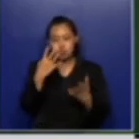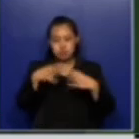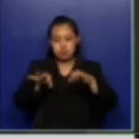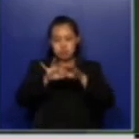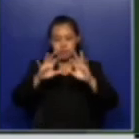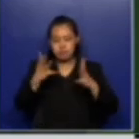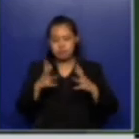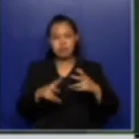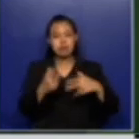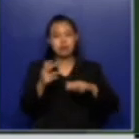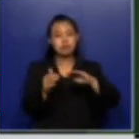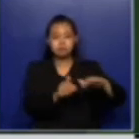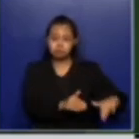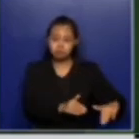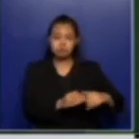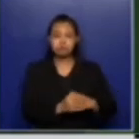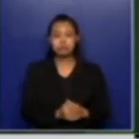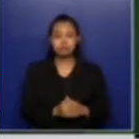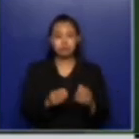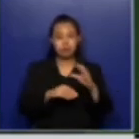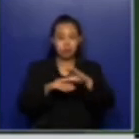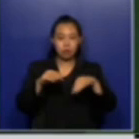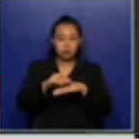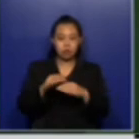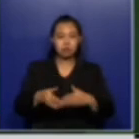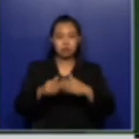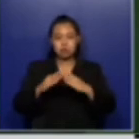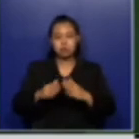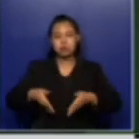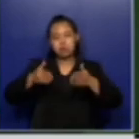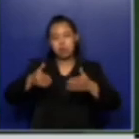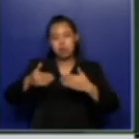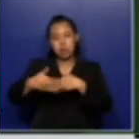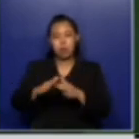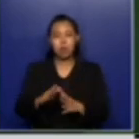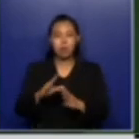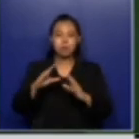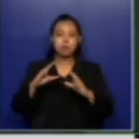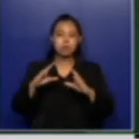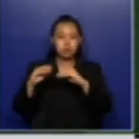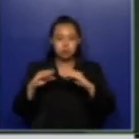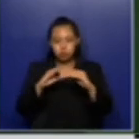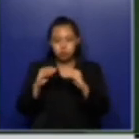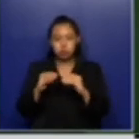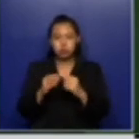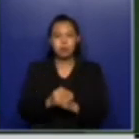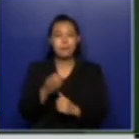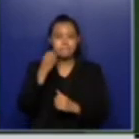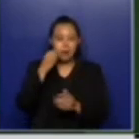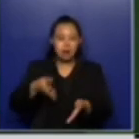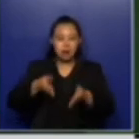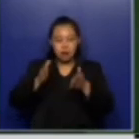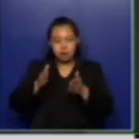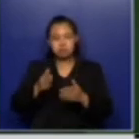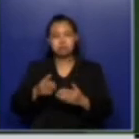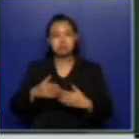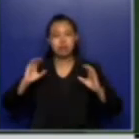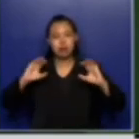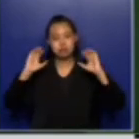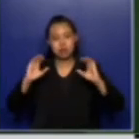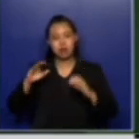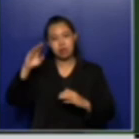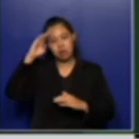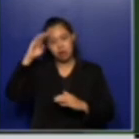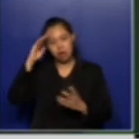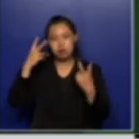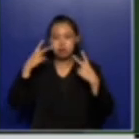าครับตัดทิ้งให้หมดการก่อสร้างหอประชุมการก่อสร้างบ้านพักข้าราชการทหารการก่อสร้างบ้านพักข้าราชการต่างๆการเช่